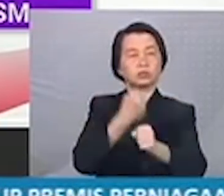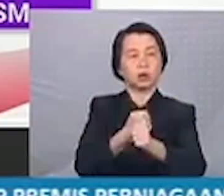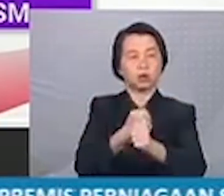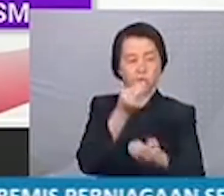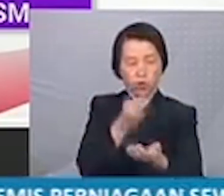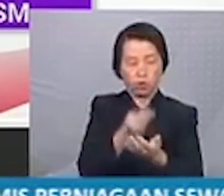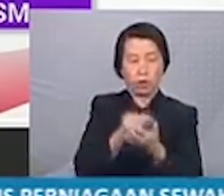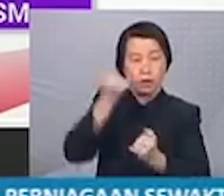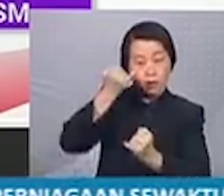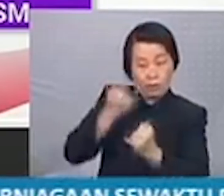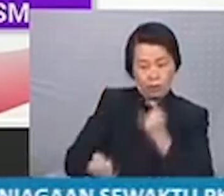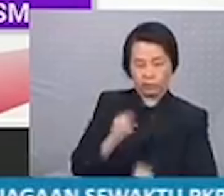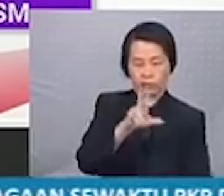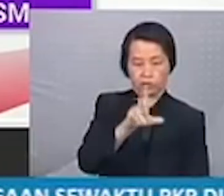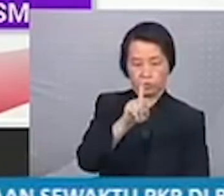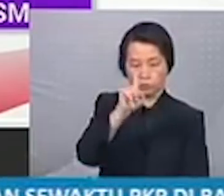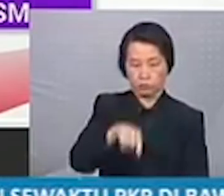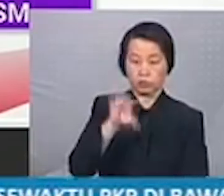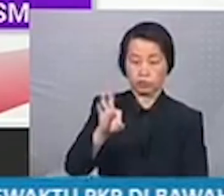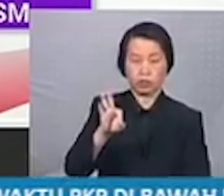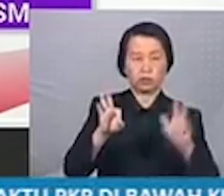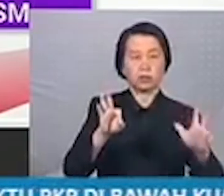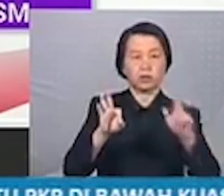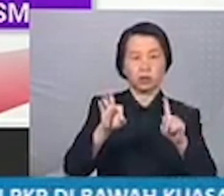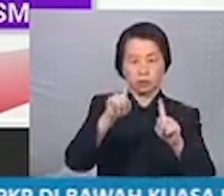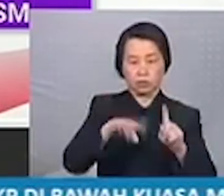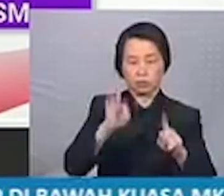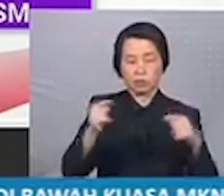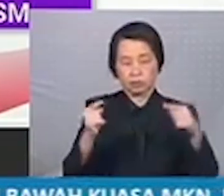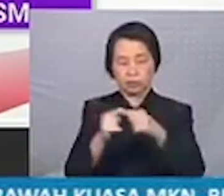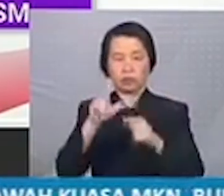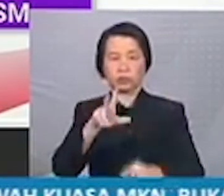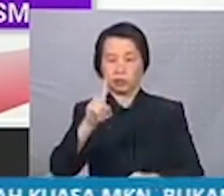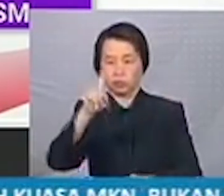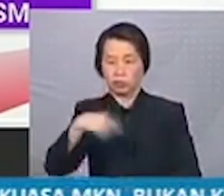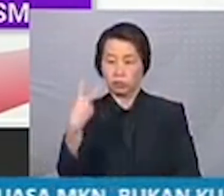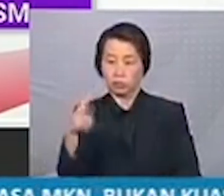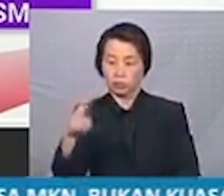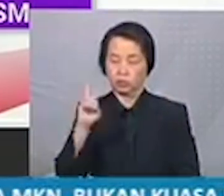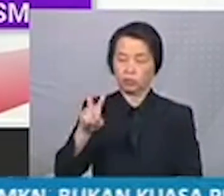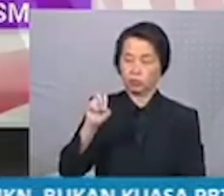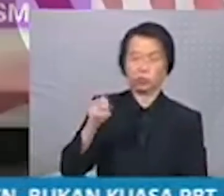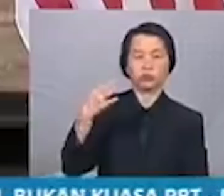keuangan berakhir 30september hingga 31-12-2019